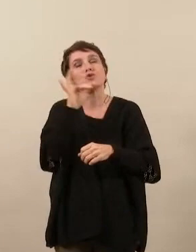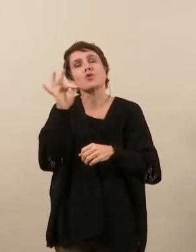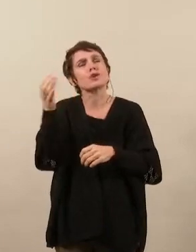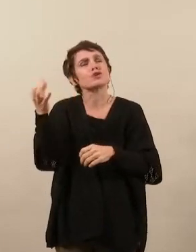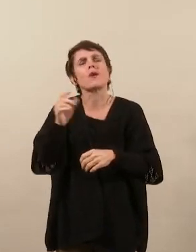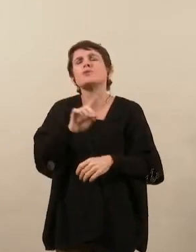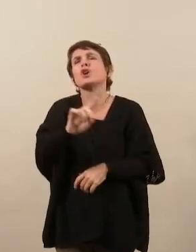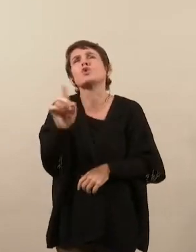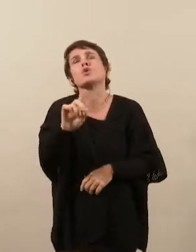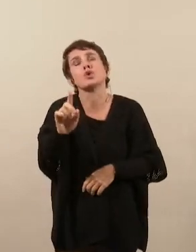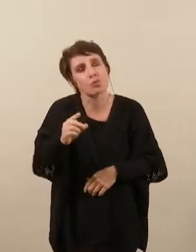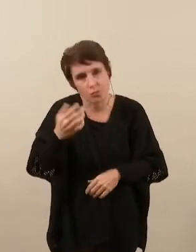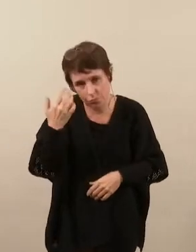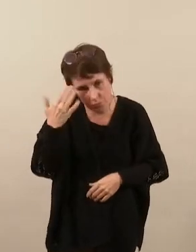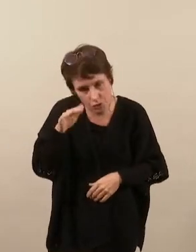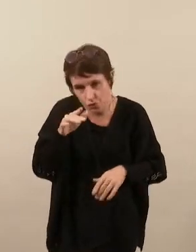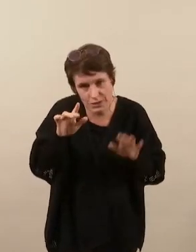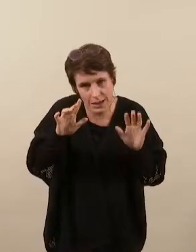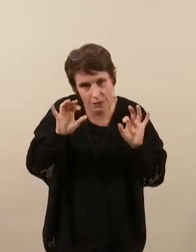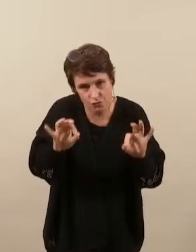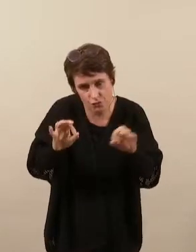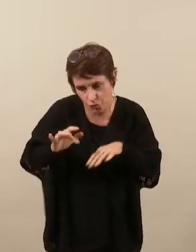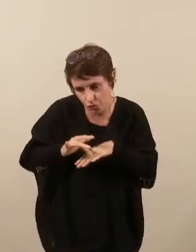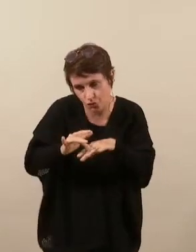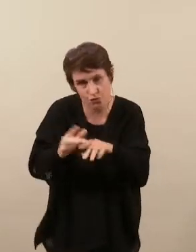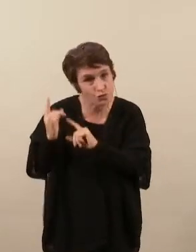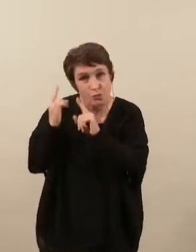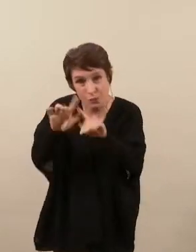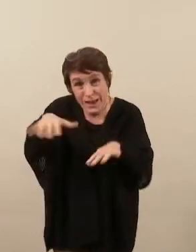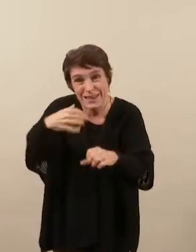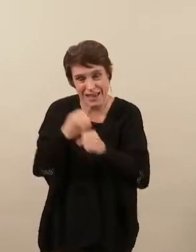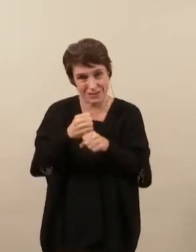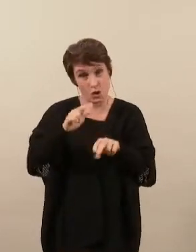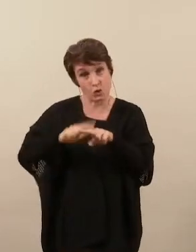détruit et reconstruit. N'empêche que c'est le cas.